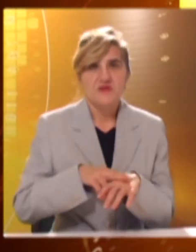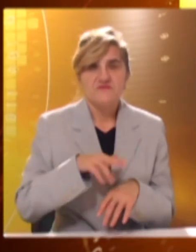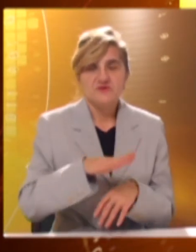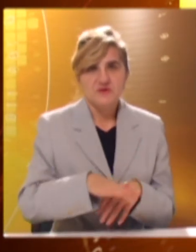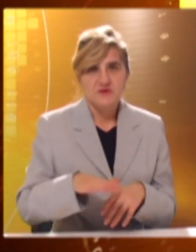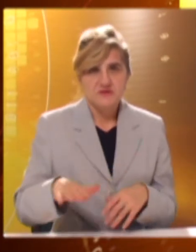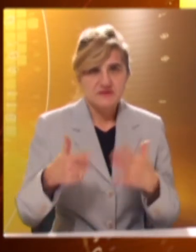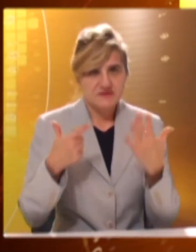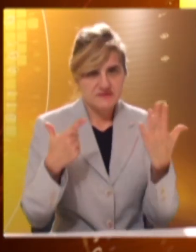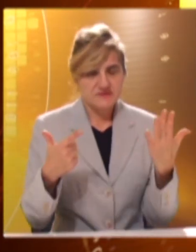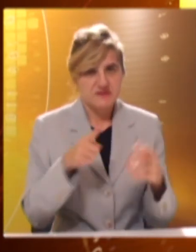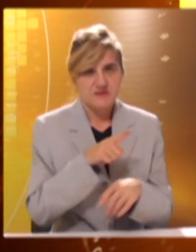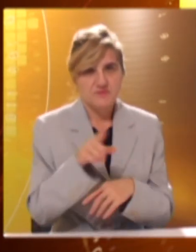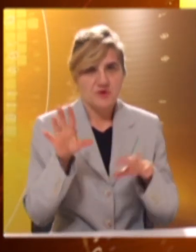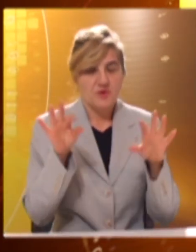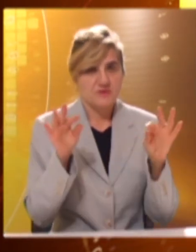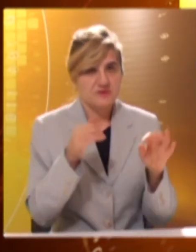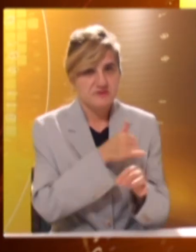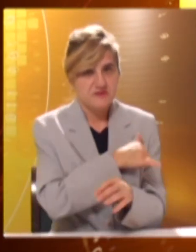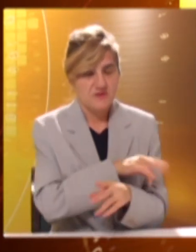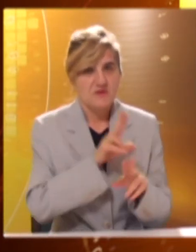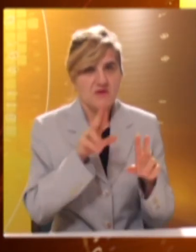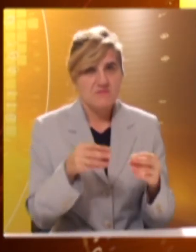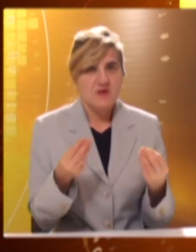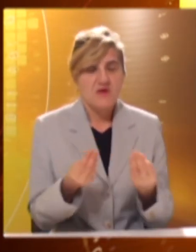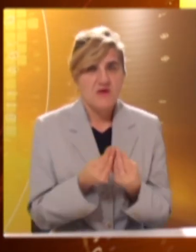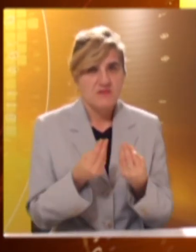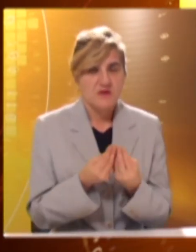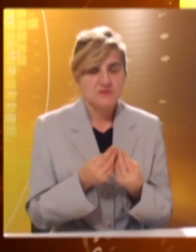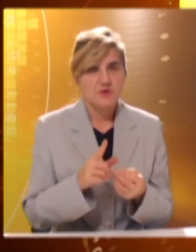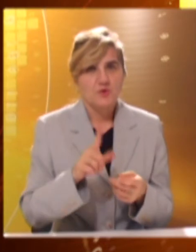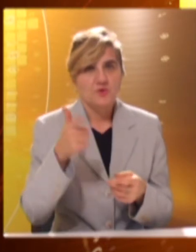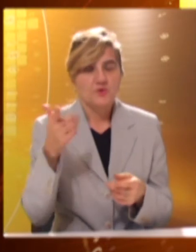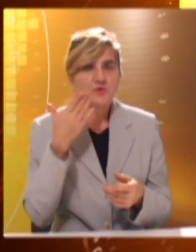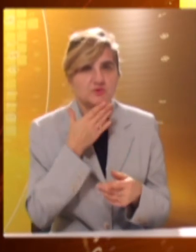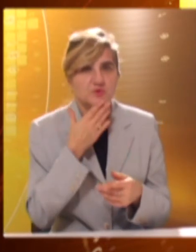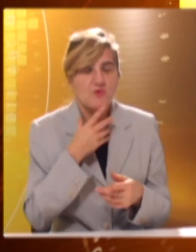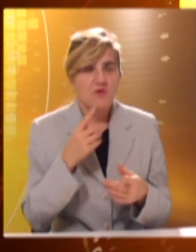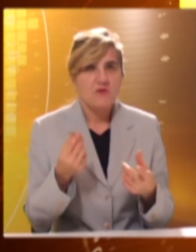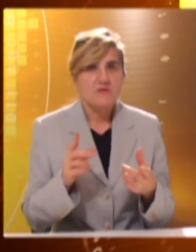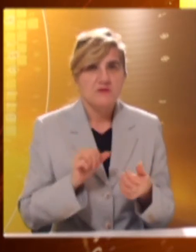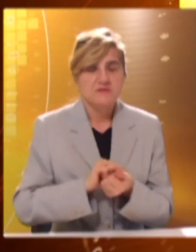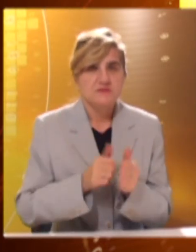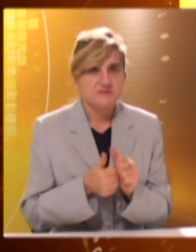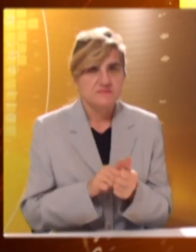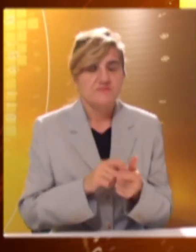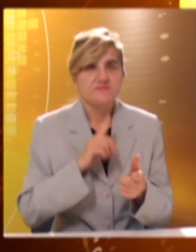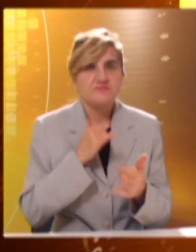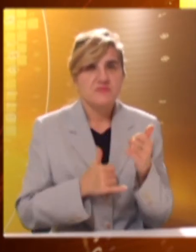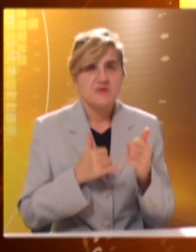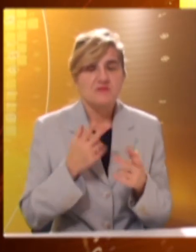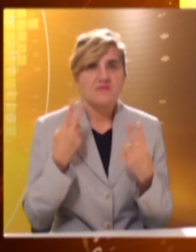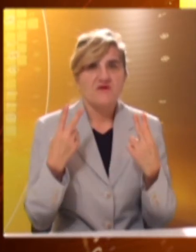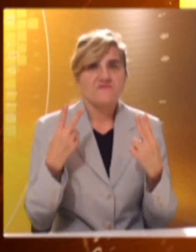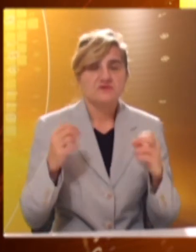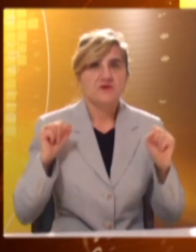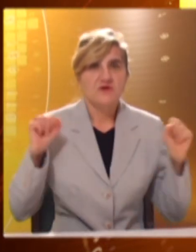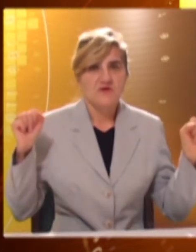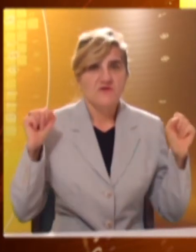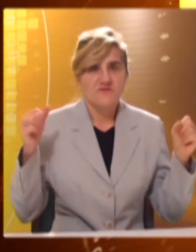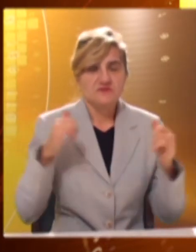Većina dece uzrasta od 7 do 10 godina ima neku aktivnost mimo škole. Vanškolske aktivnosti su veoma važne za pravilan